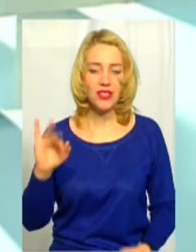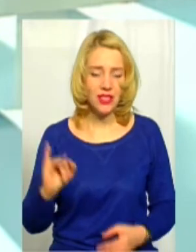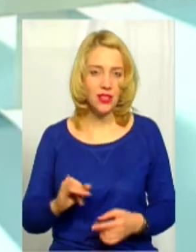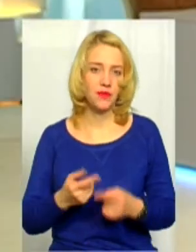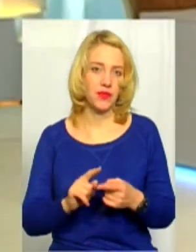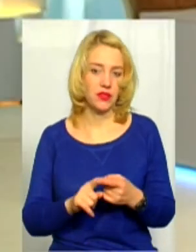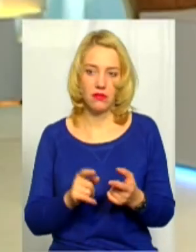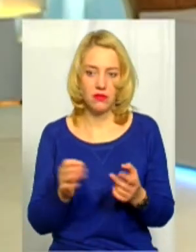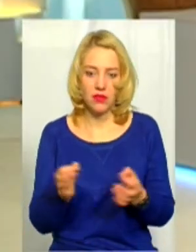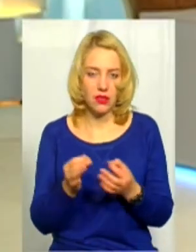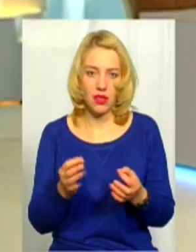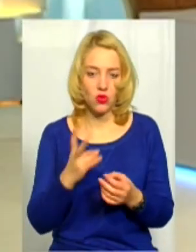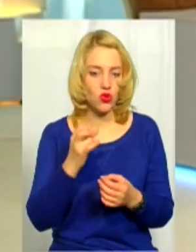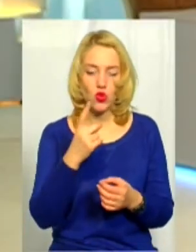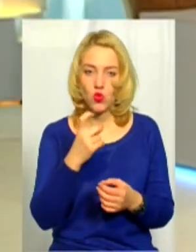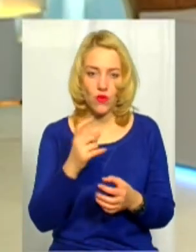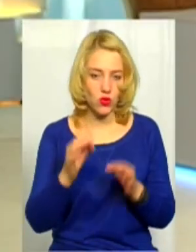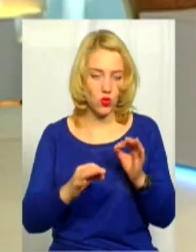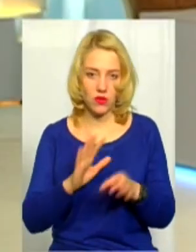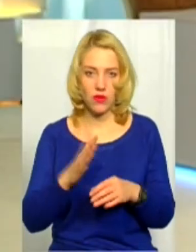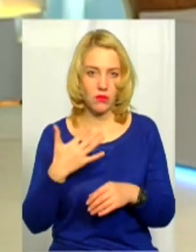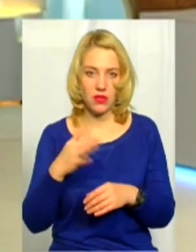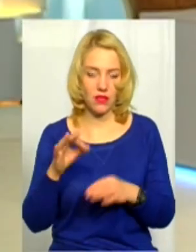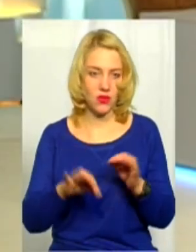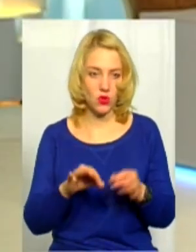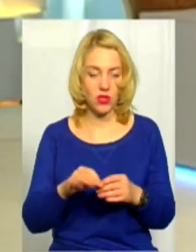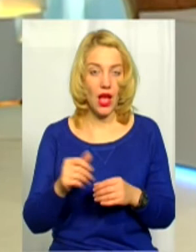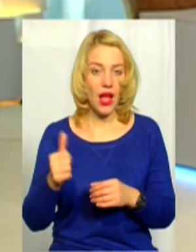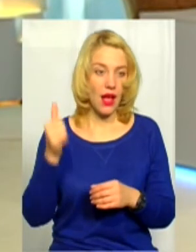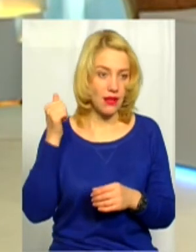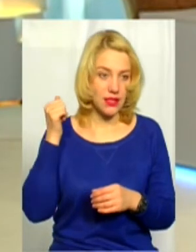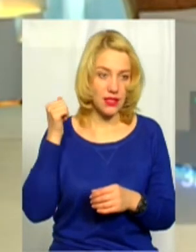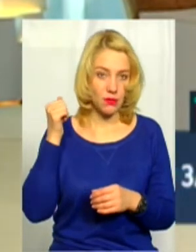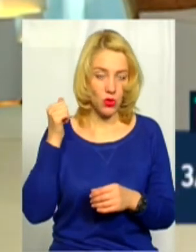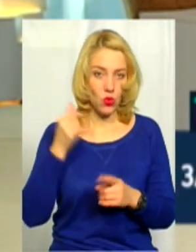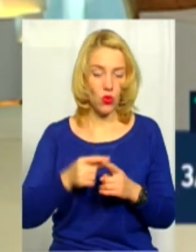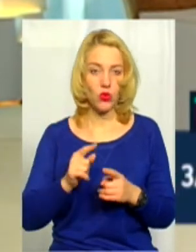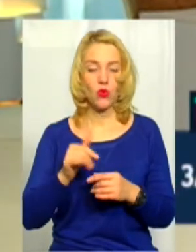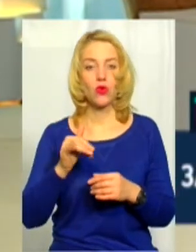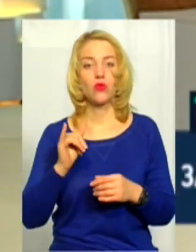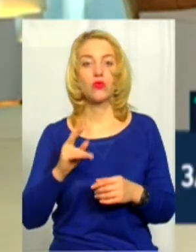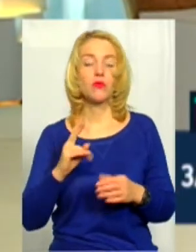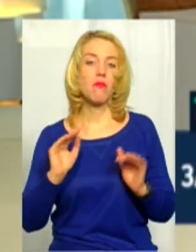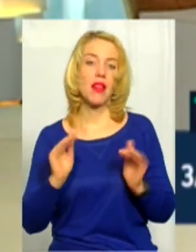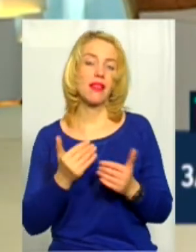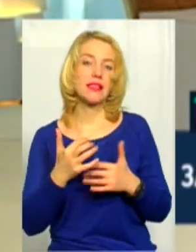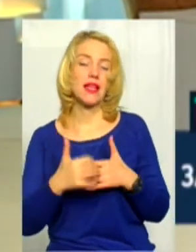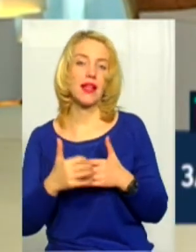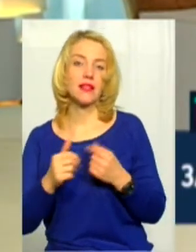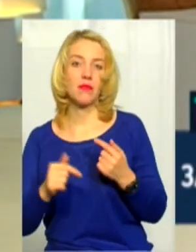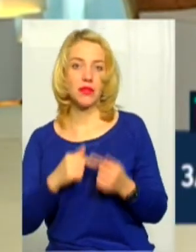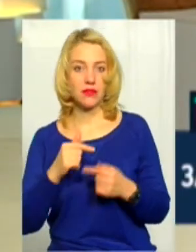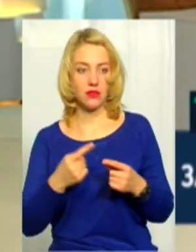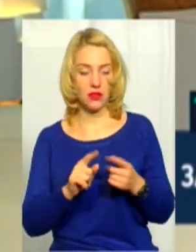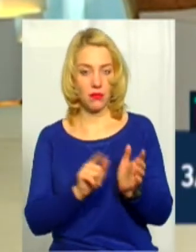ні 100%, ні 50%. А за спиною роботодавців дуже багатьох, особливо в малому і середньому бізнесі,